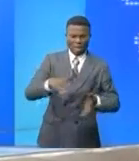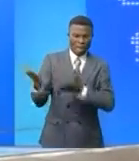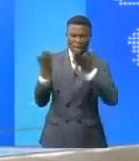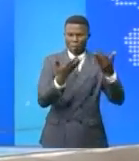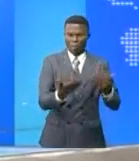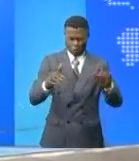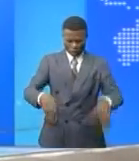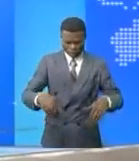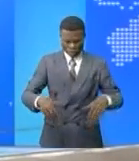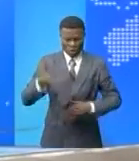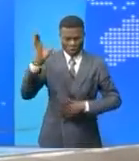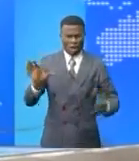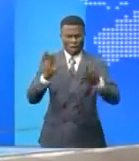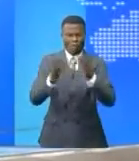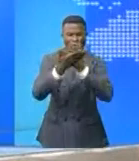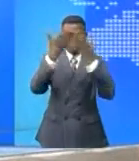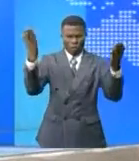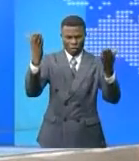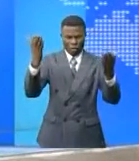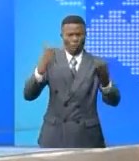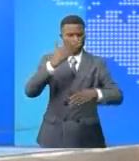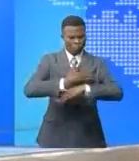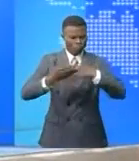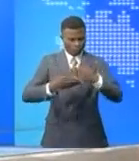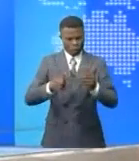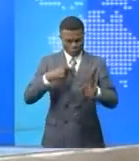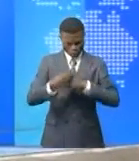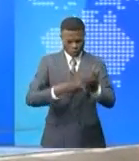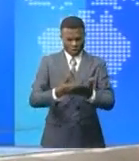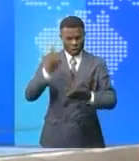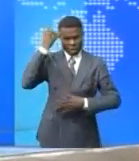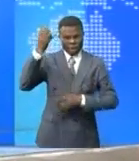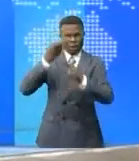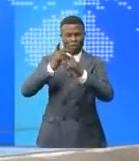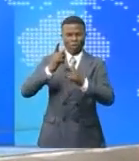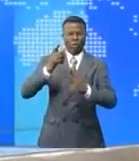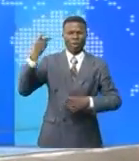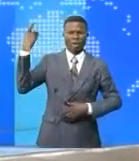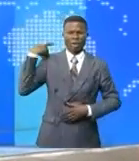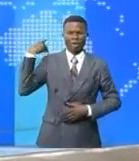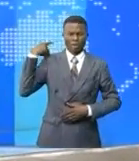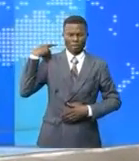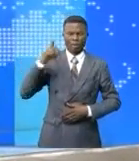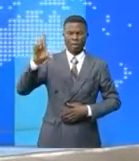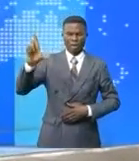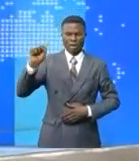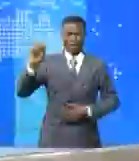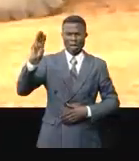relie village et cité est en plein réhabilitation. C'est sur initiative de l'honorable Lambert Mende